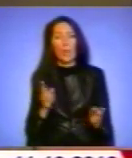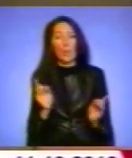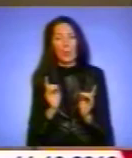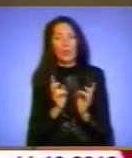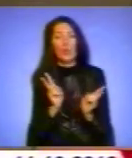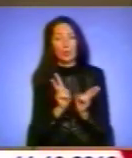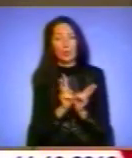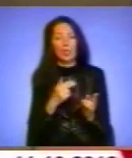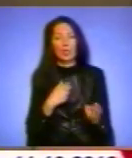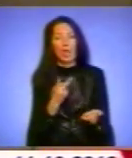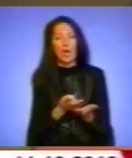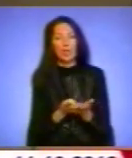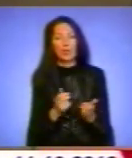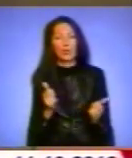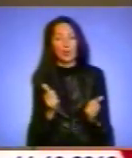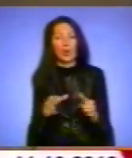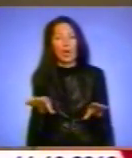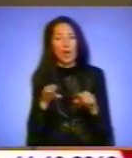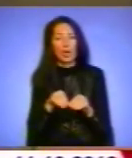ним, ухажую за ним.